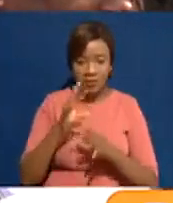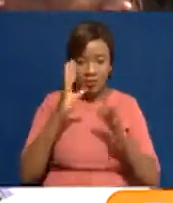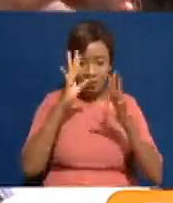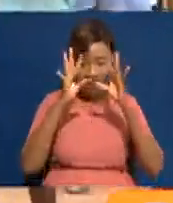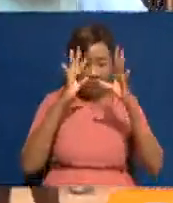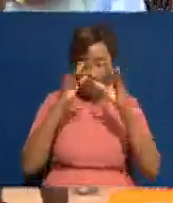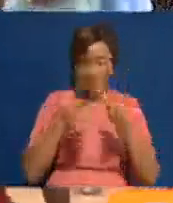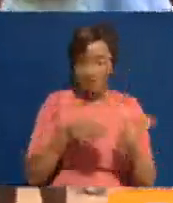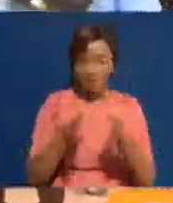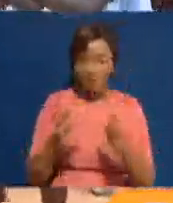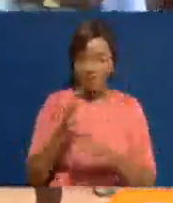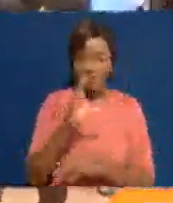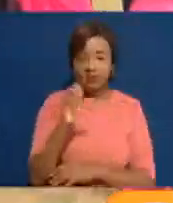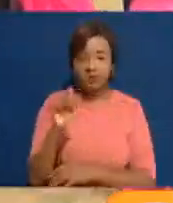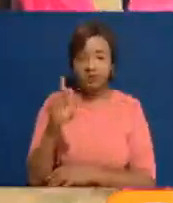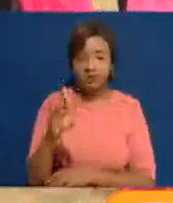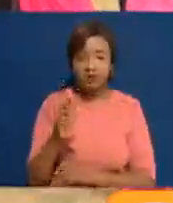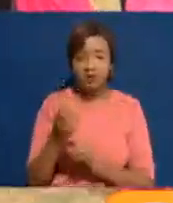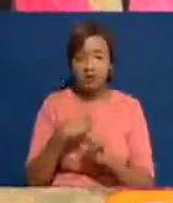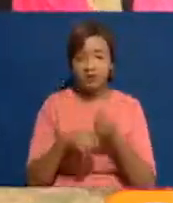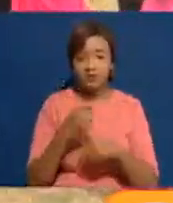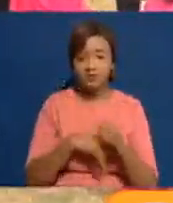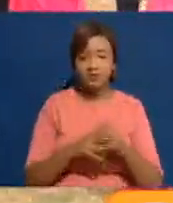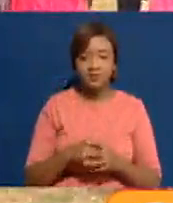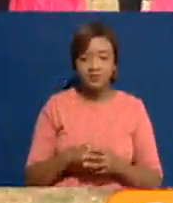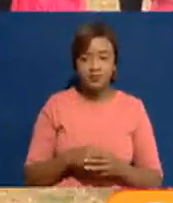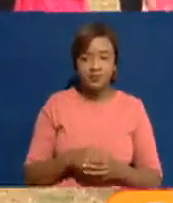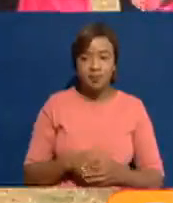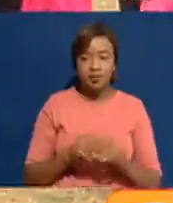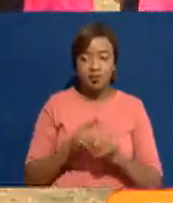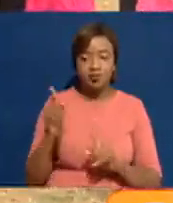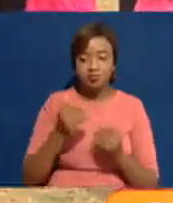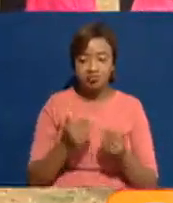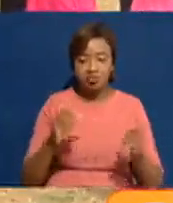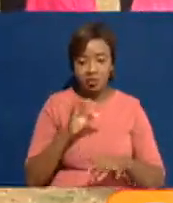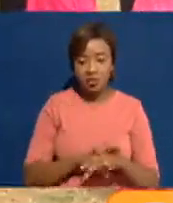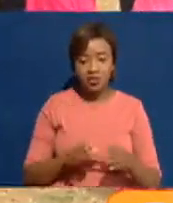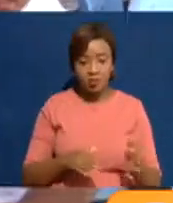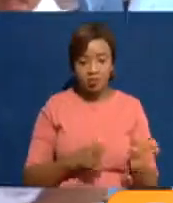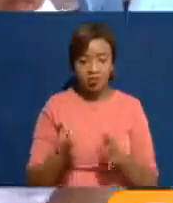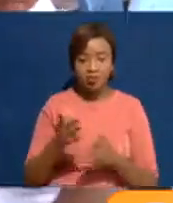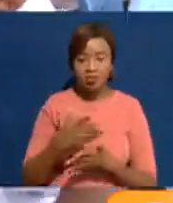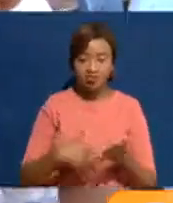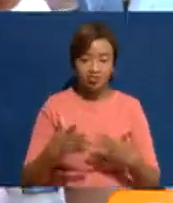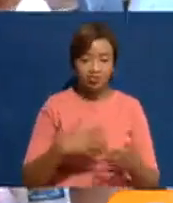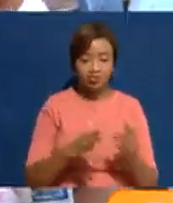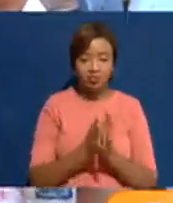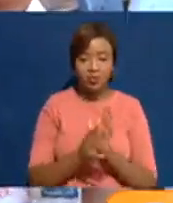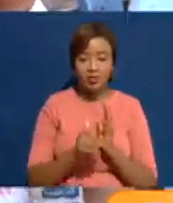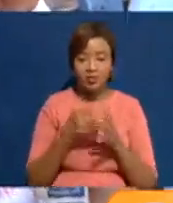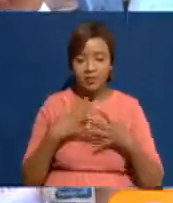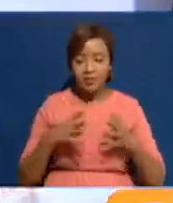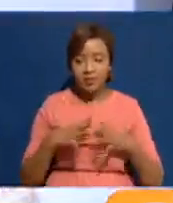the county. Katika hafla hiyo, watoto walipata fursa adimu ya kutangamana na wasanii kutoka maeneo mbalimbali